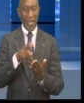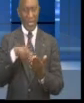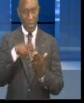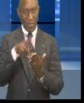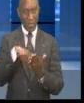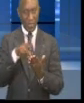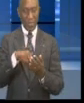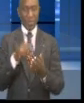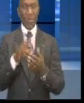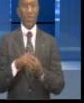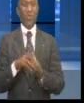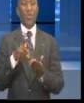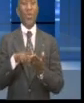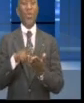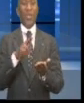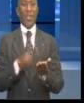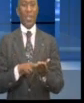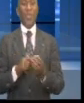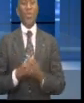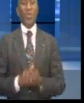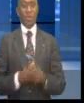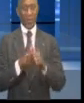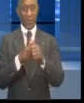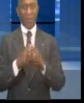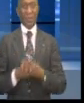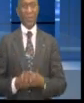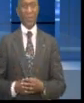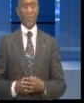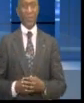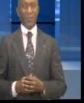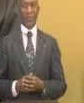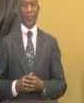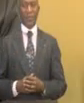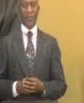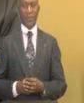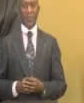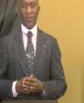commissaire spécial adjoint du Haut-Katanga. On l'écoute.